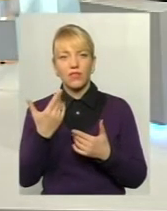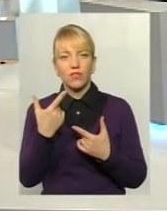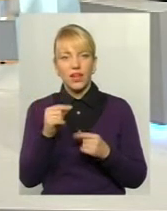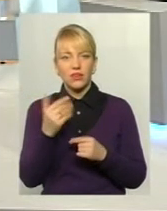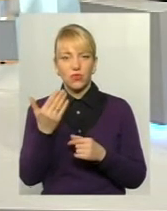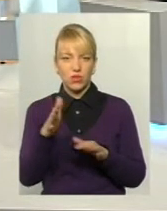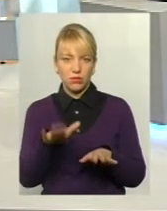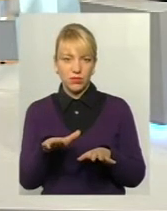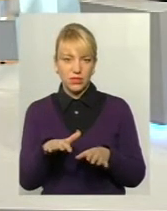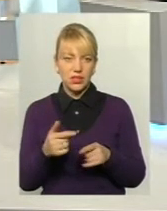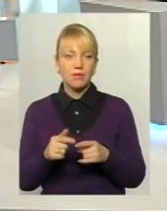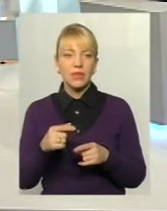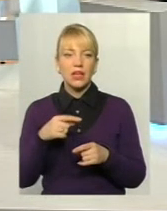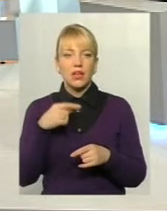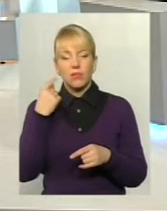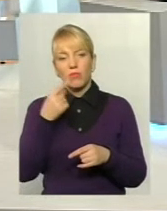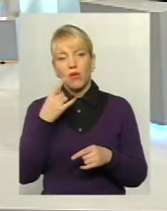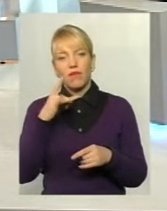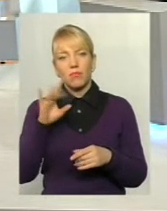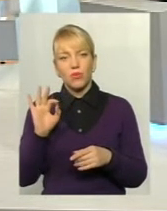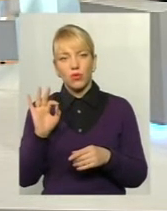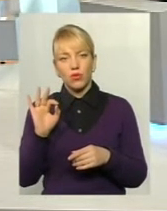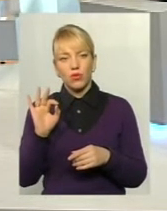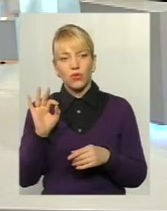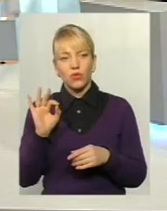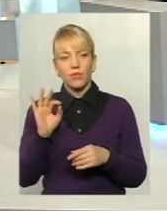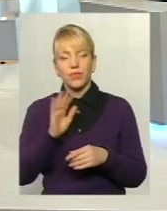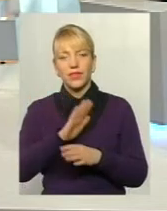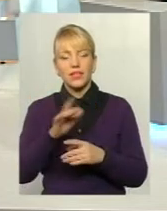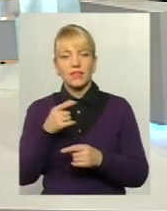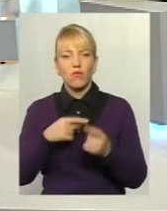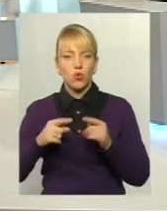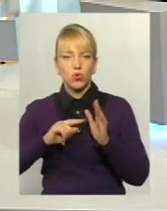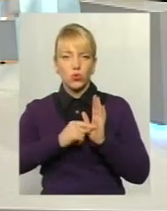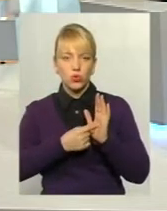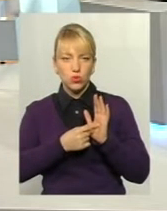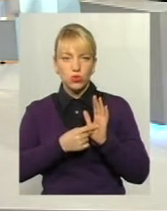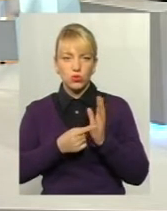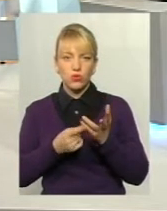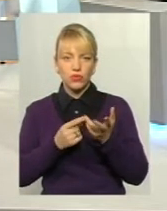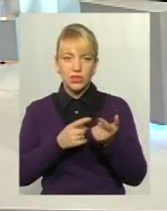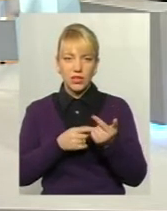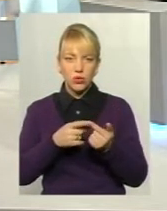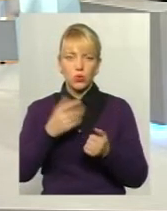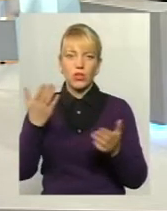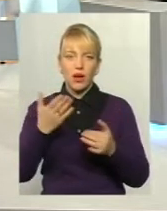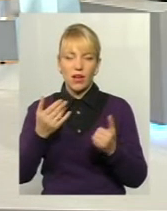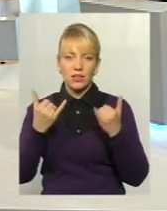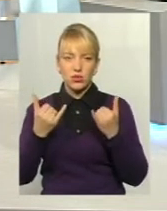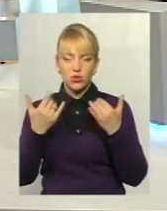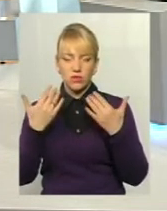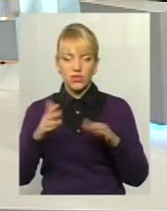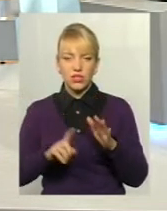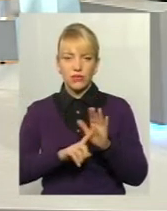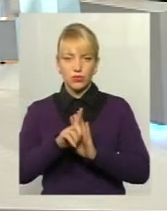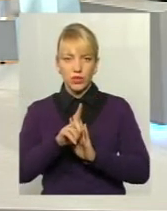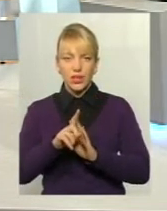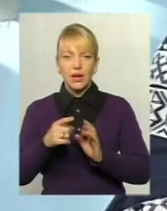тут йдеться уже про певну незворотну точку відліку, яка наразі включена. Йдеться